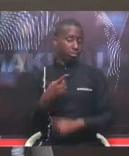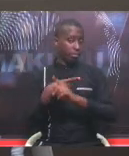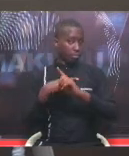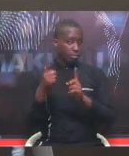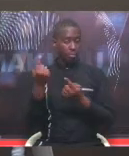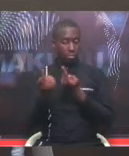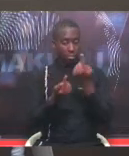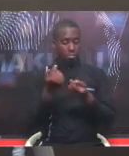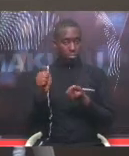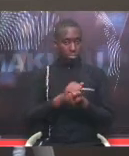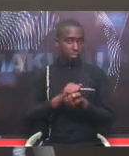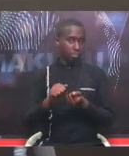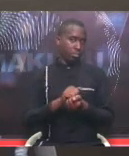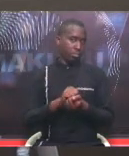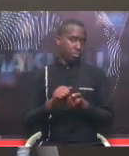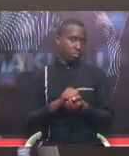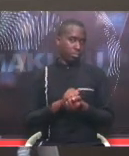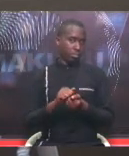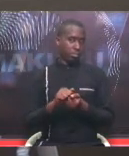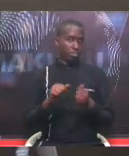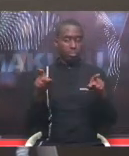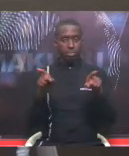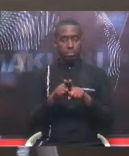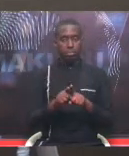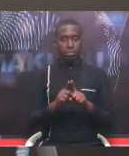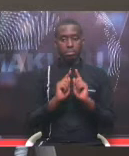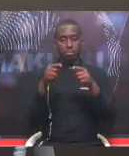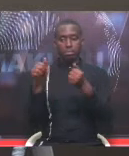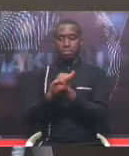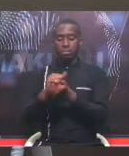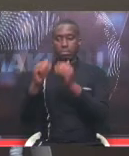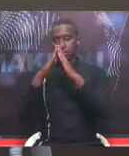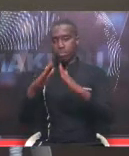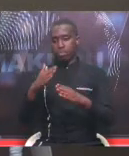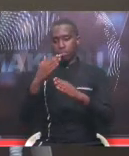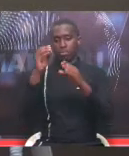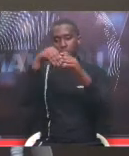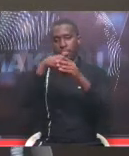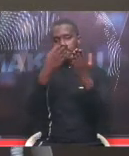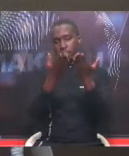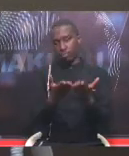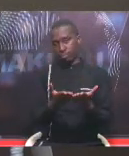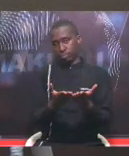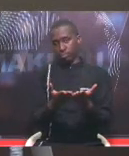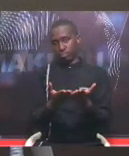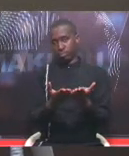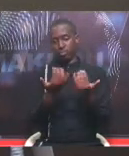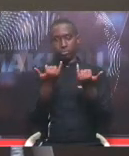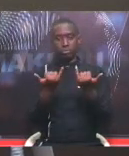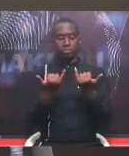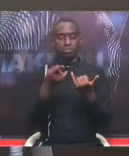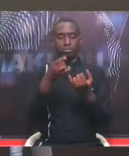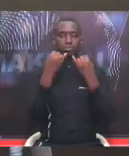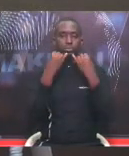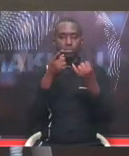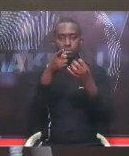bamwe barabusenya kimwe n'uko bajya bangiza inzu tuba twarabatujemo ubu rero turababwira